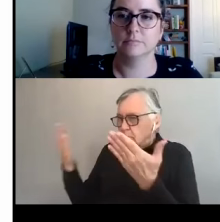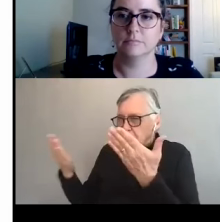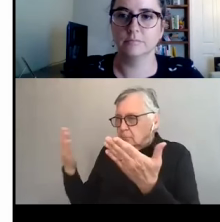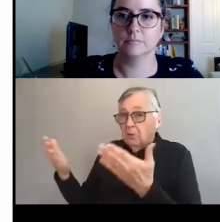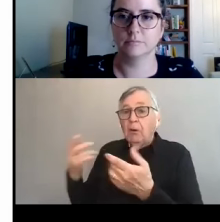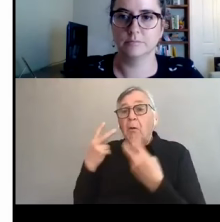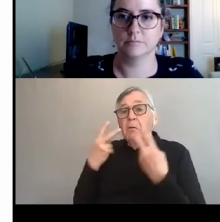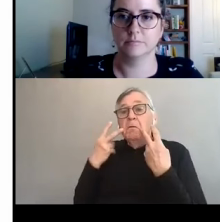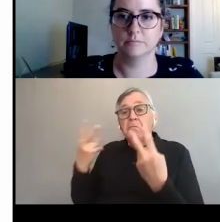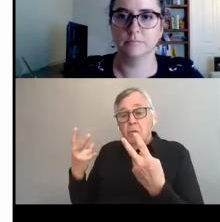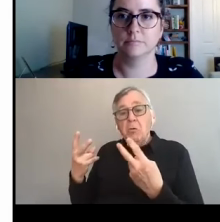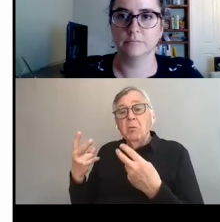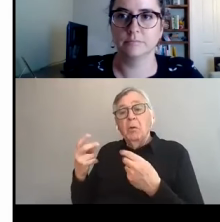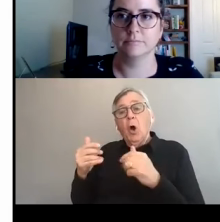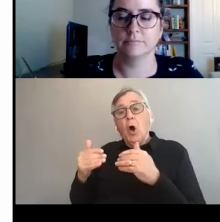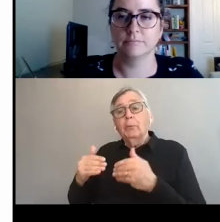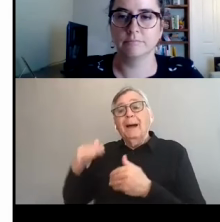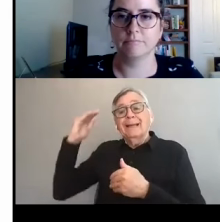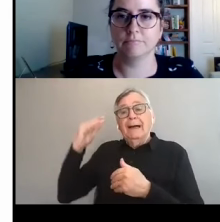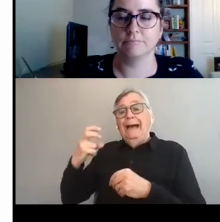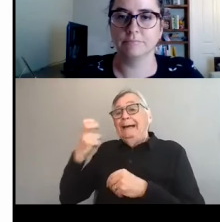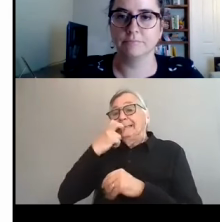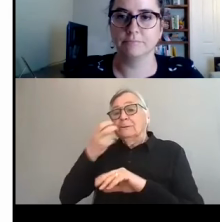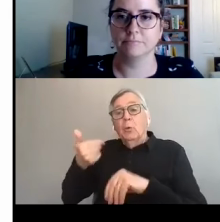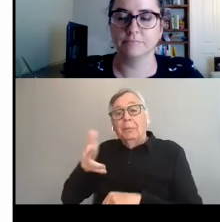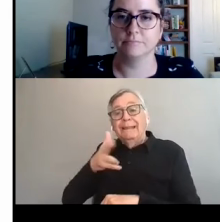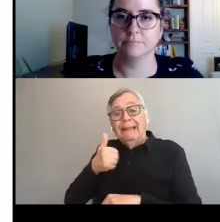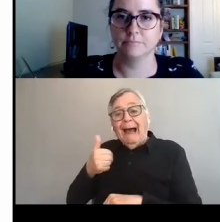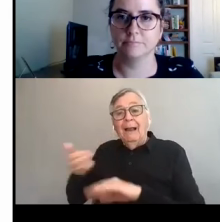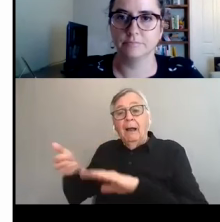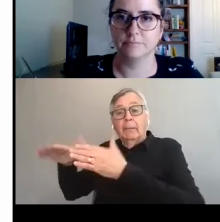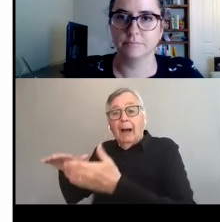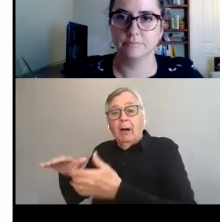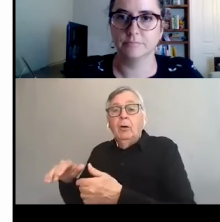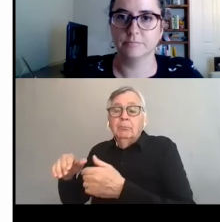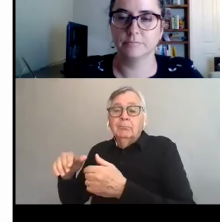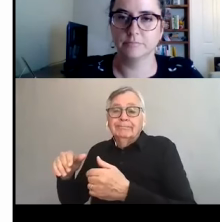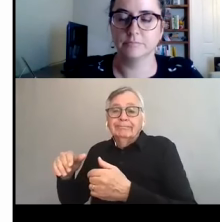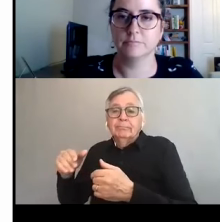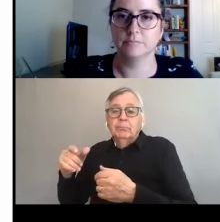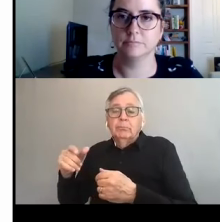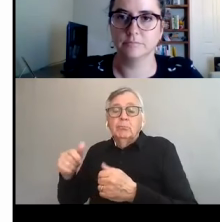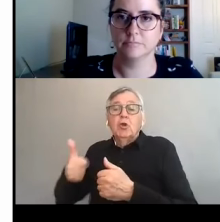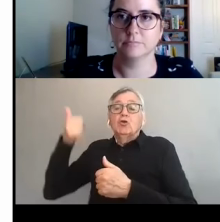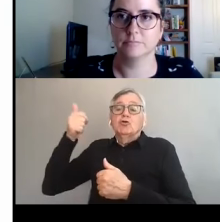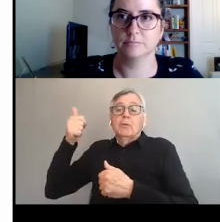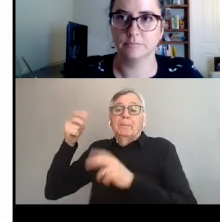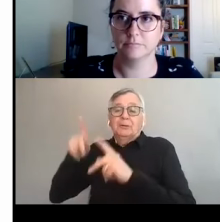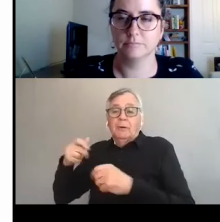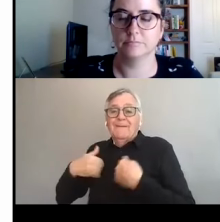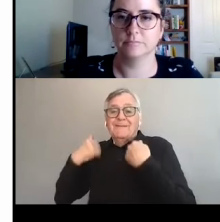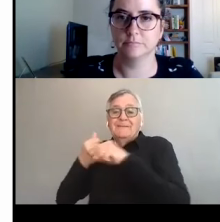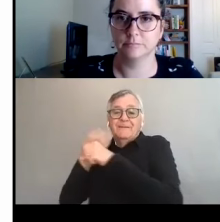ils ont observé eux aussi une augmentation du risque d'hospitalisation et de mortalité chez les gens qui vivaient avec le VIH. Maintenant, ils ont